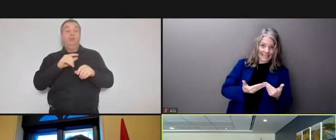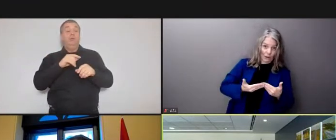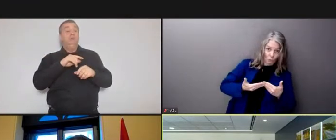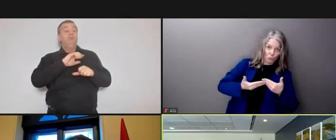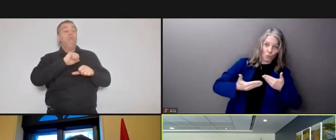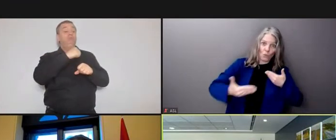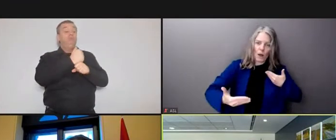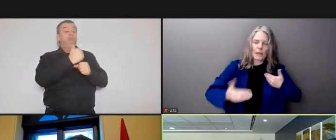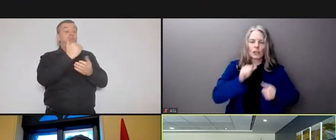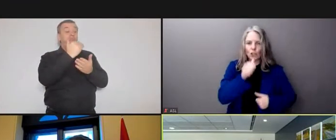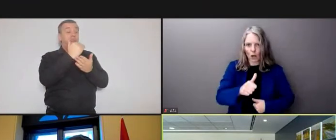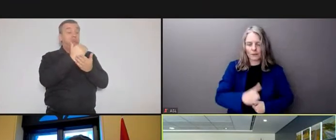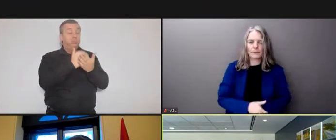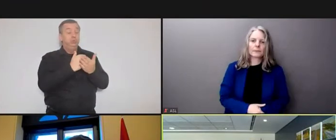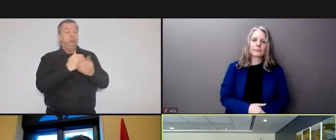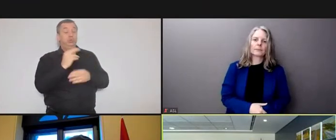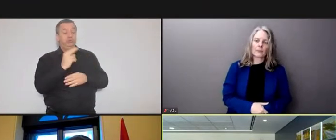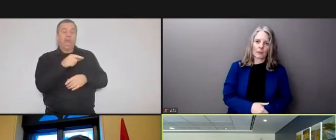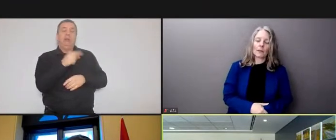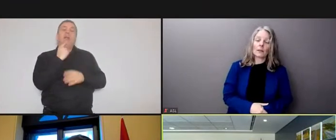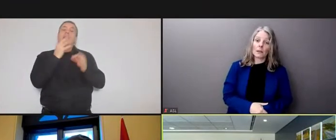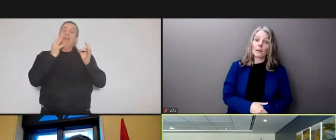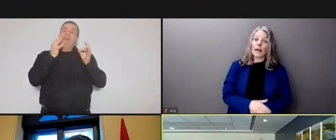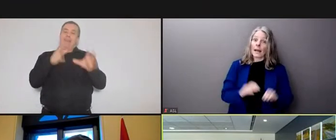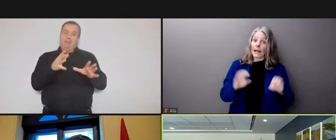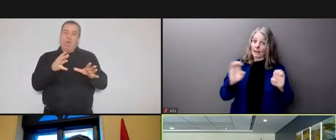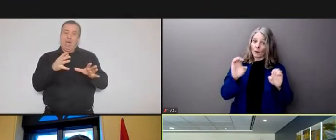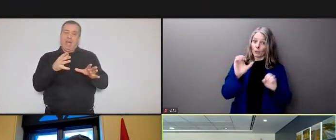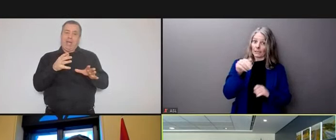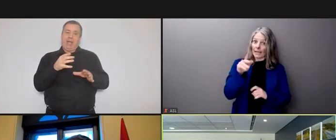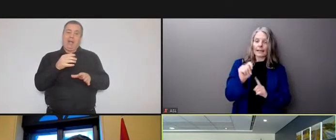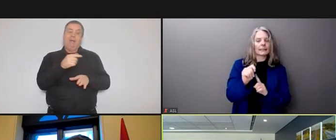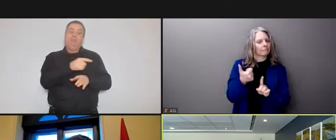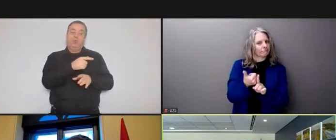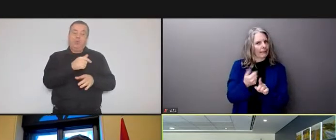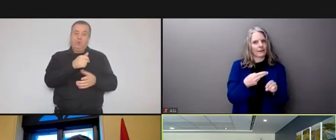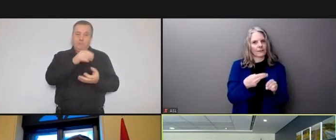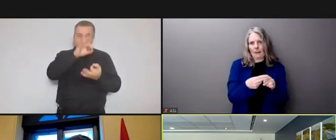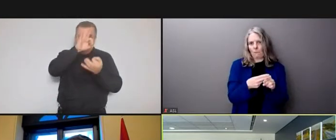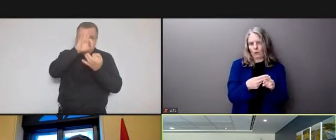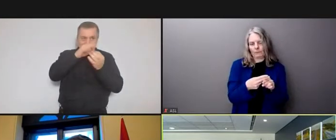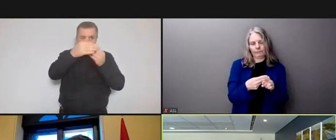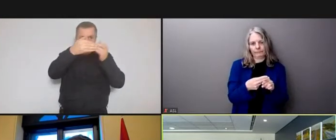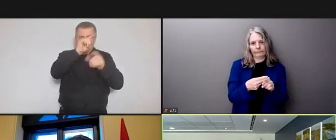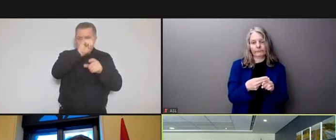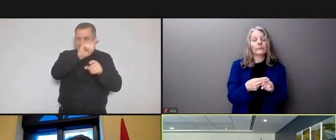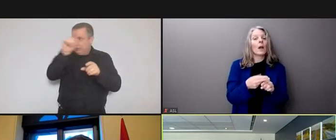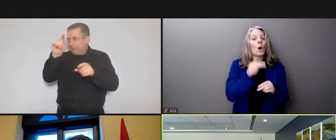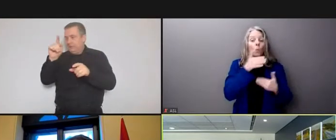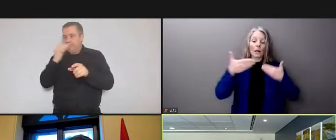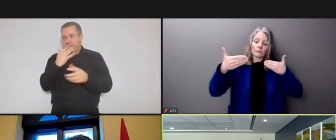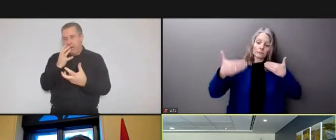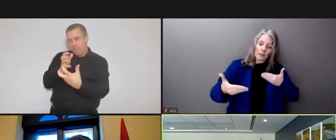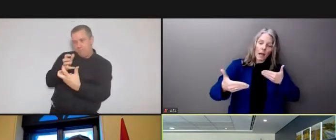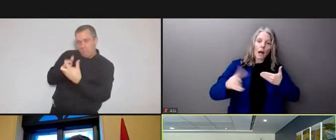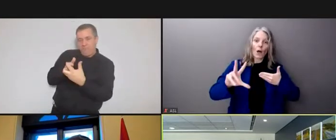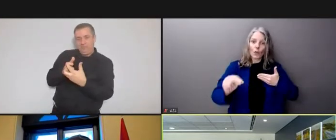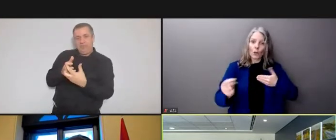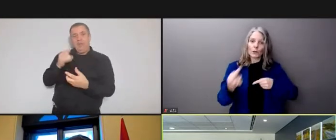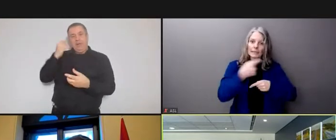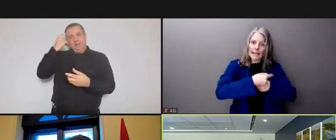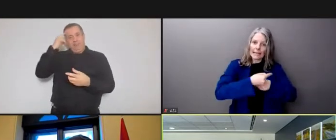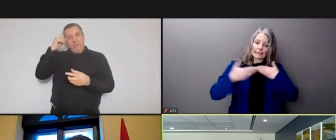'urgence est temporaire on va l'employer d'une façon ciblée mesurée justement pour s'attaquer à certains